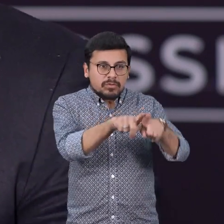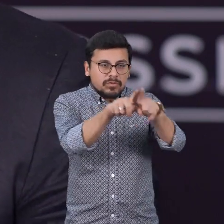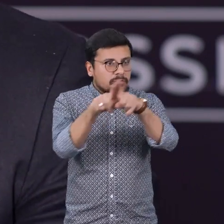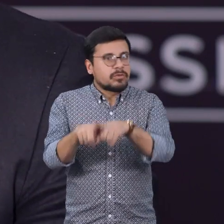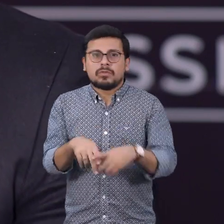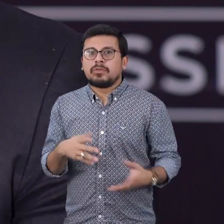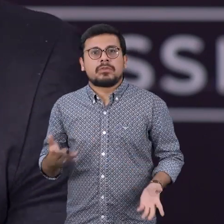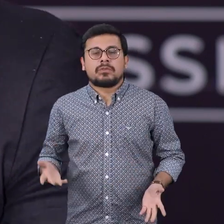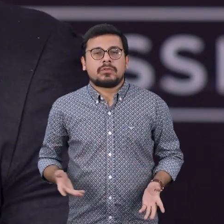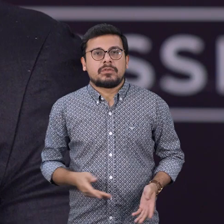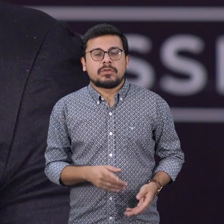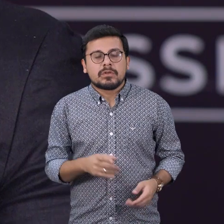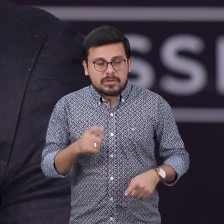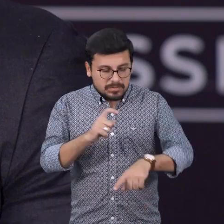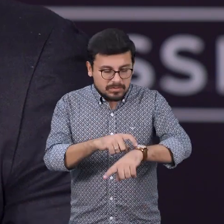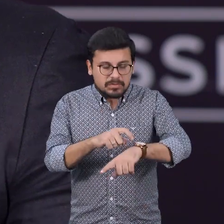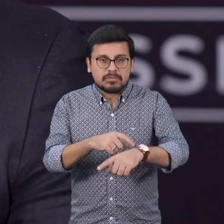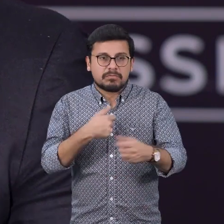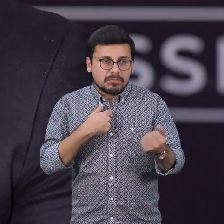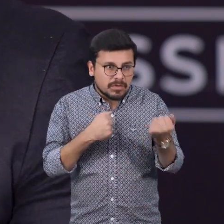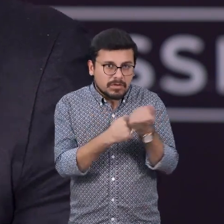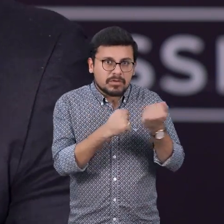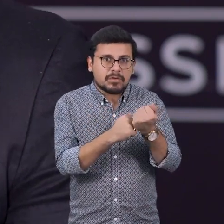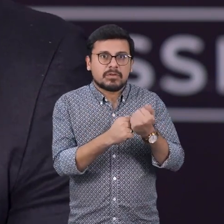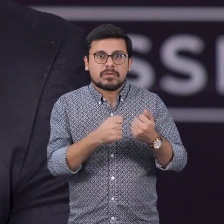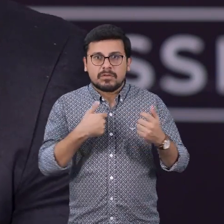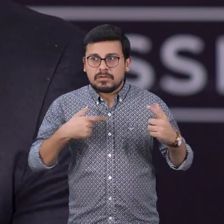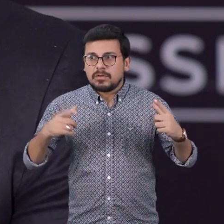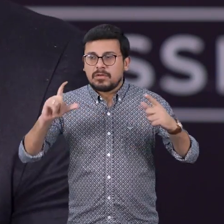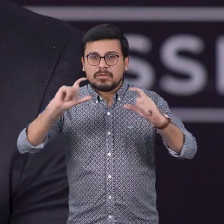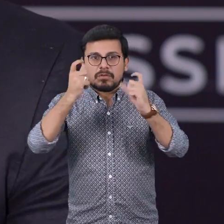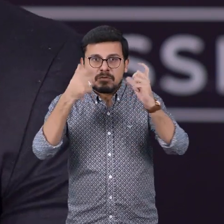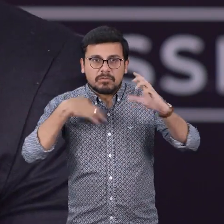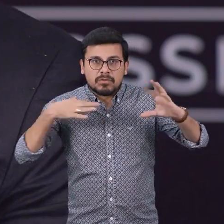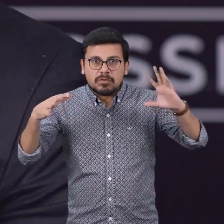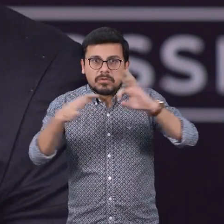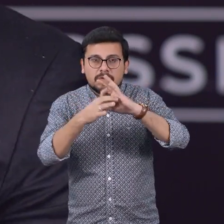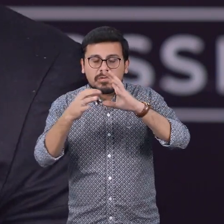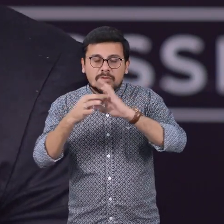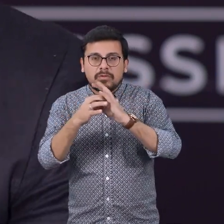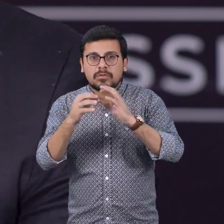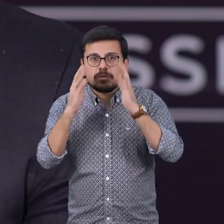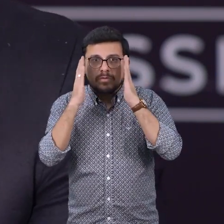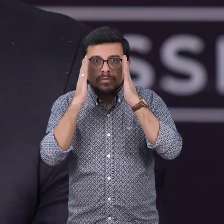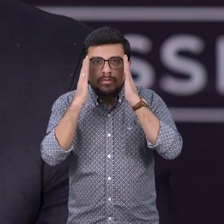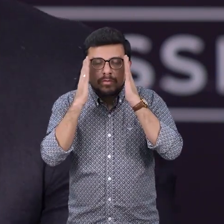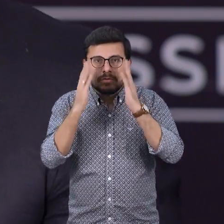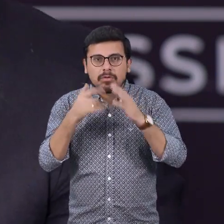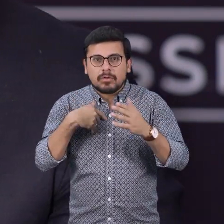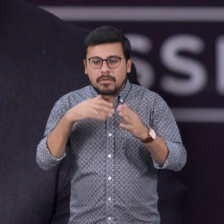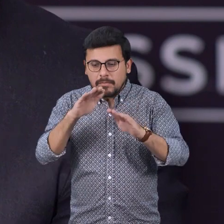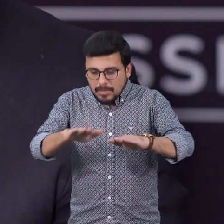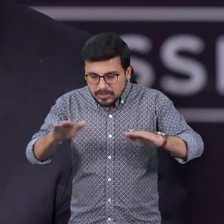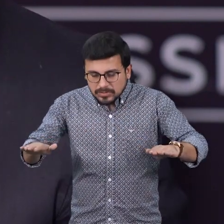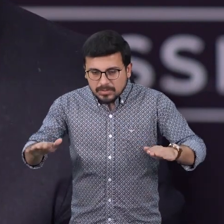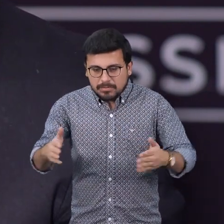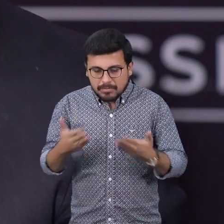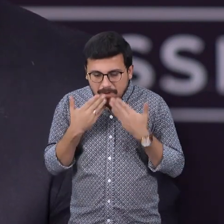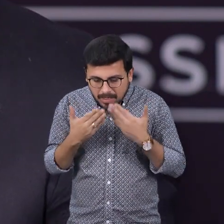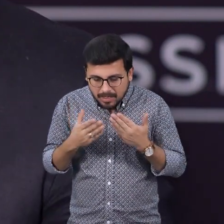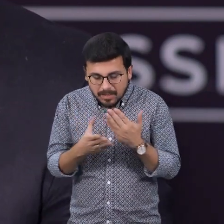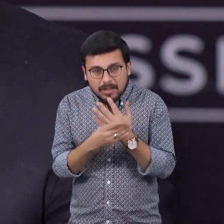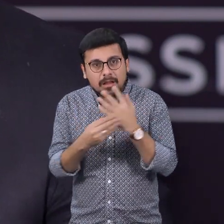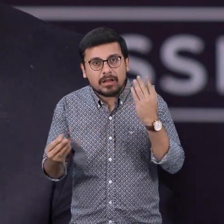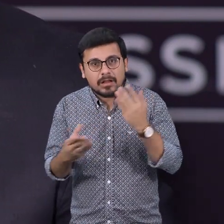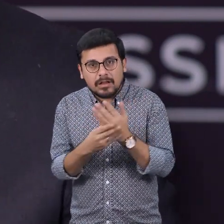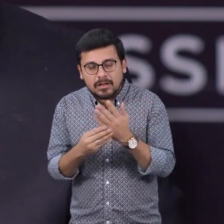نے دیکھنا یہ ہے کہ اس کام کو کیسے ہم نے اپنے اندر سے اجاگر کرنا ہے, اور پھر لوگوں کے لیے ہم نے راستے